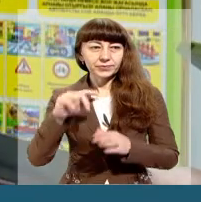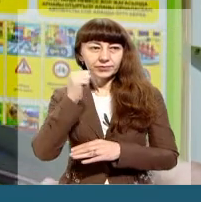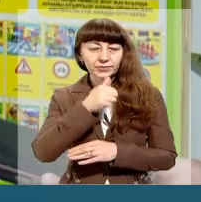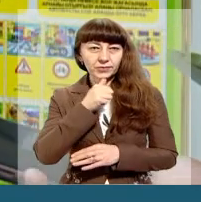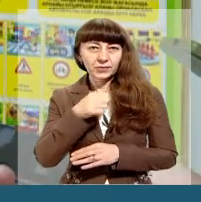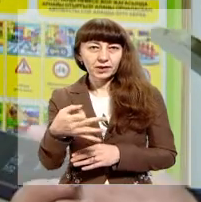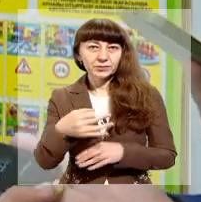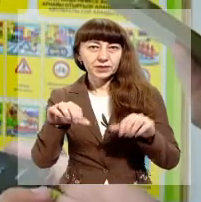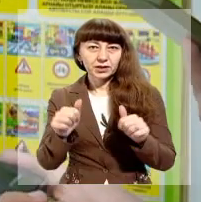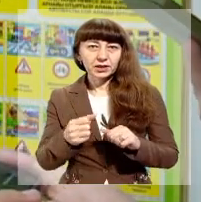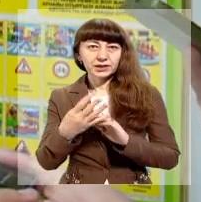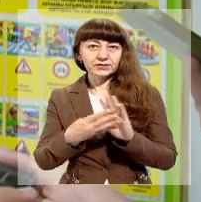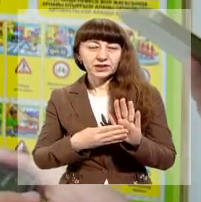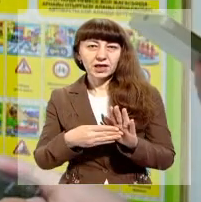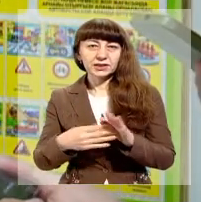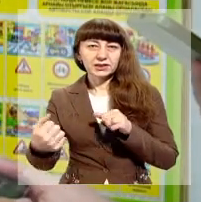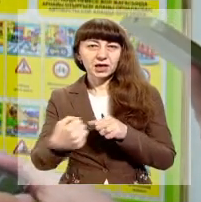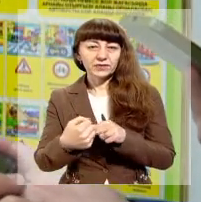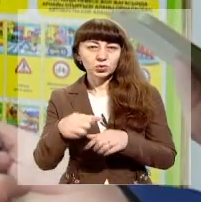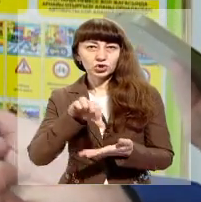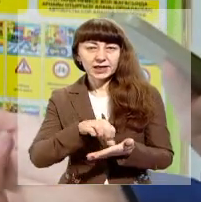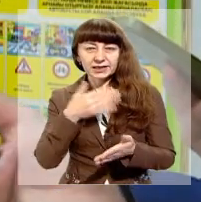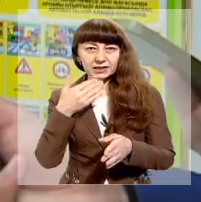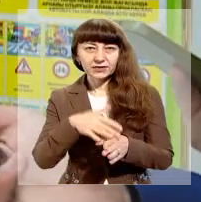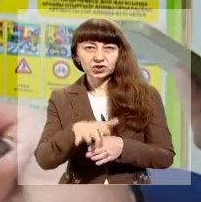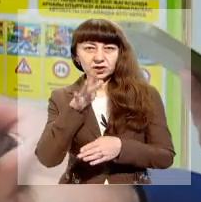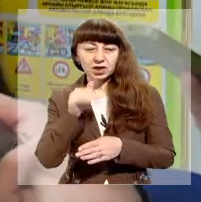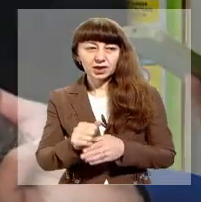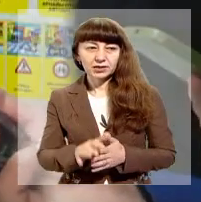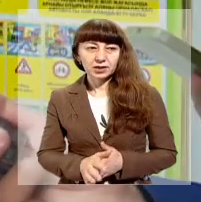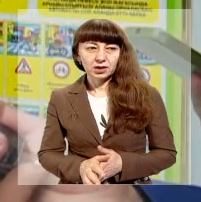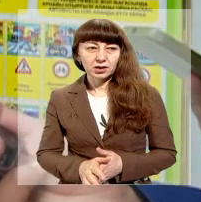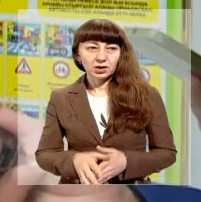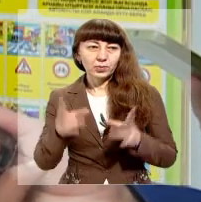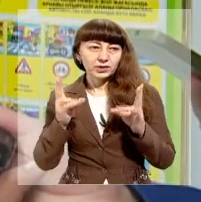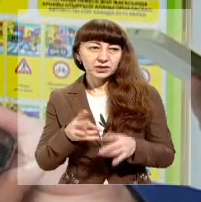области зарегистрировано 19 ДТП с участием несовершеннолетних, в которых пострадало уже столько же человек.